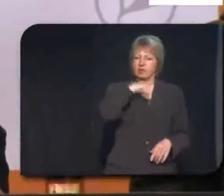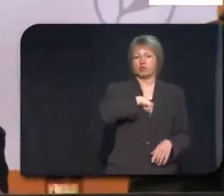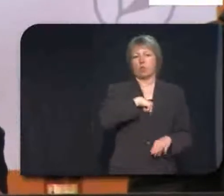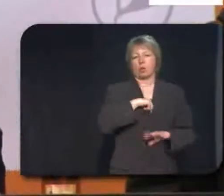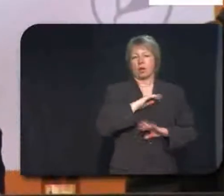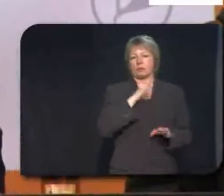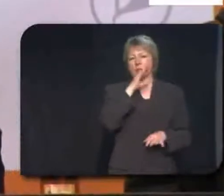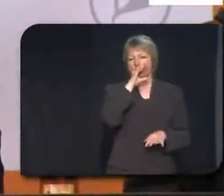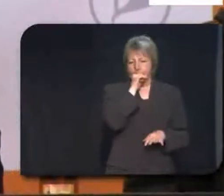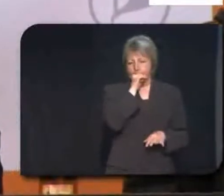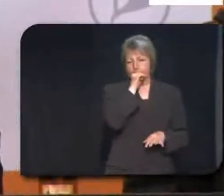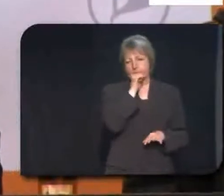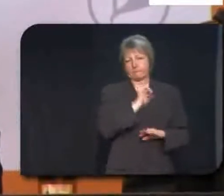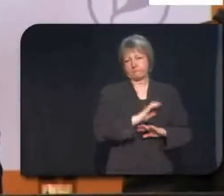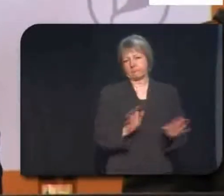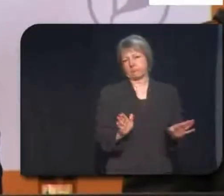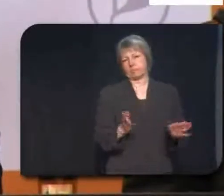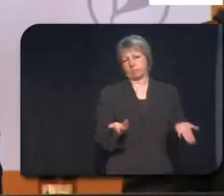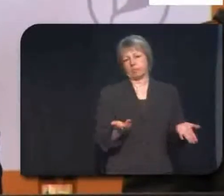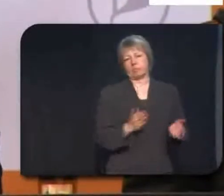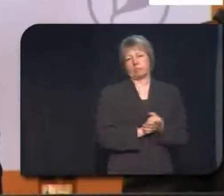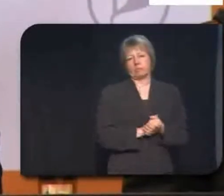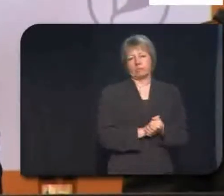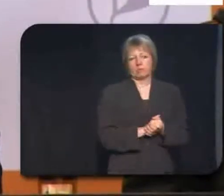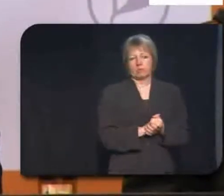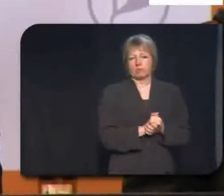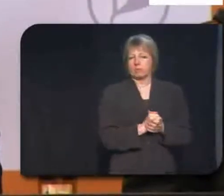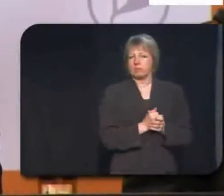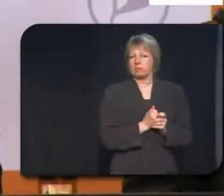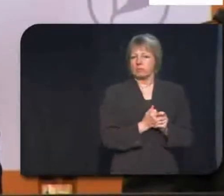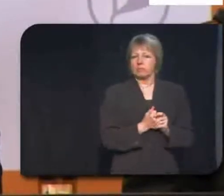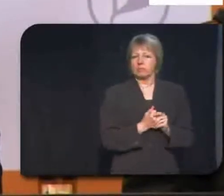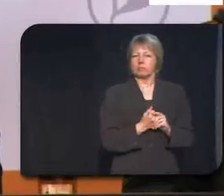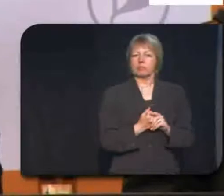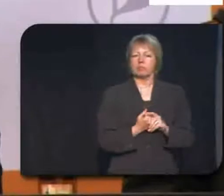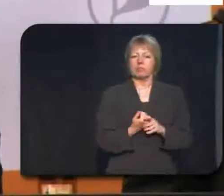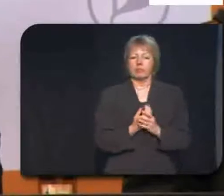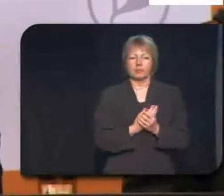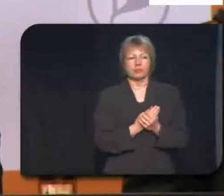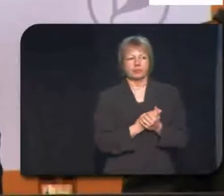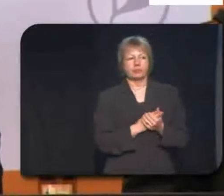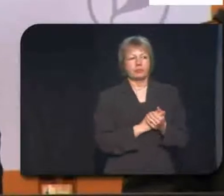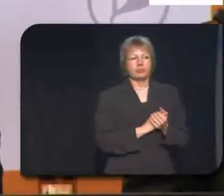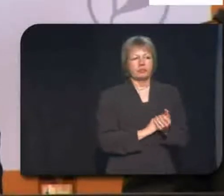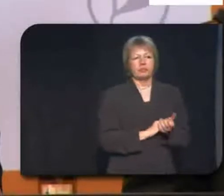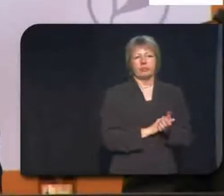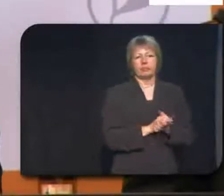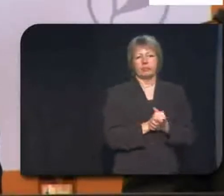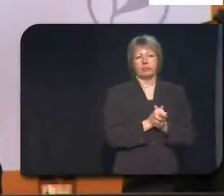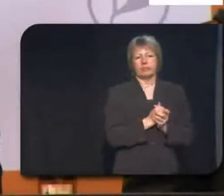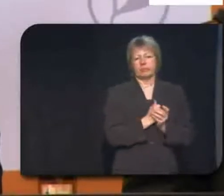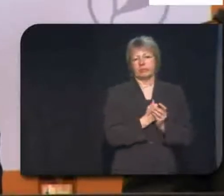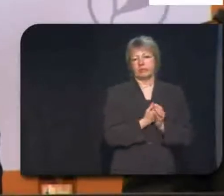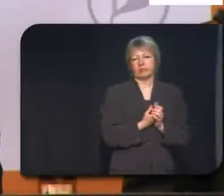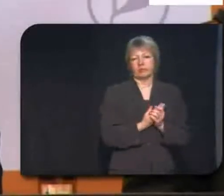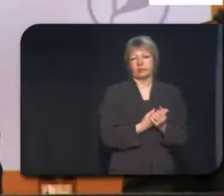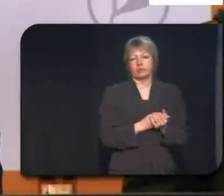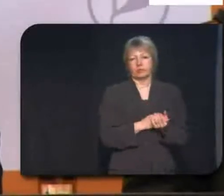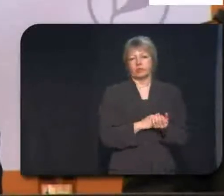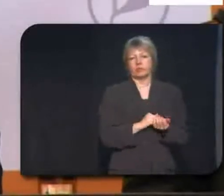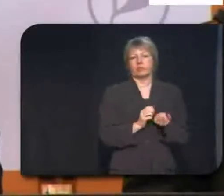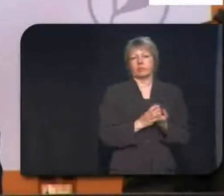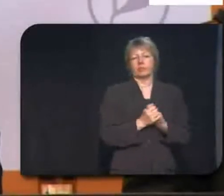einfach ihr könnt es euch einfach denken okay ich